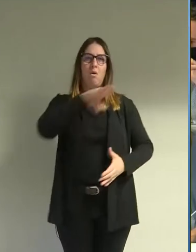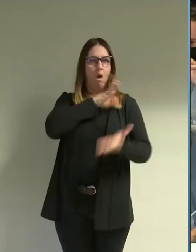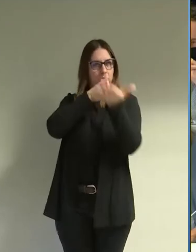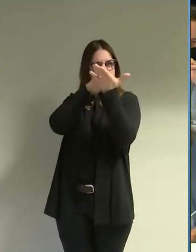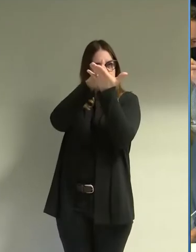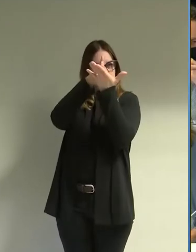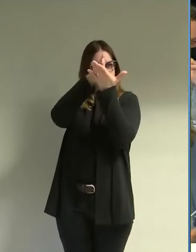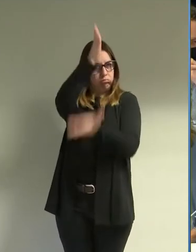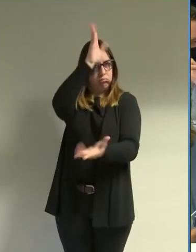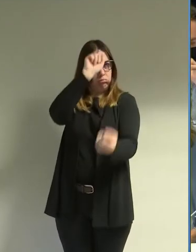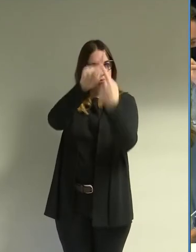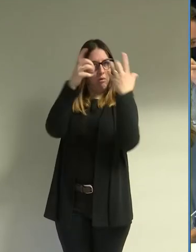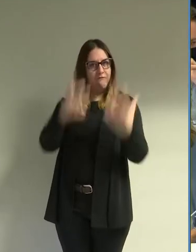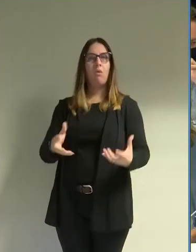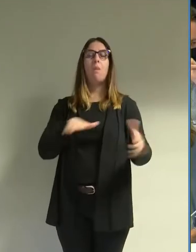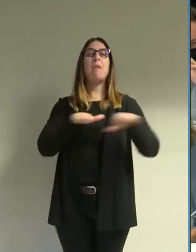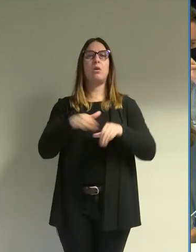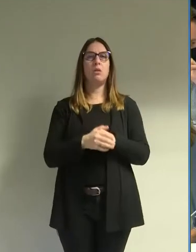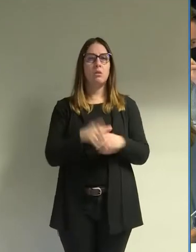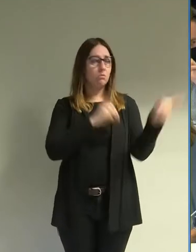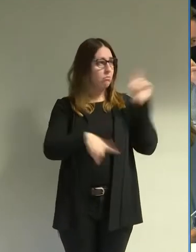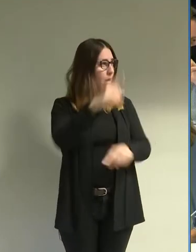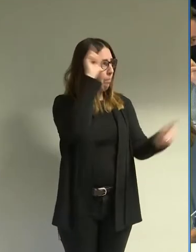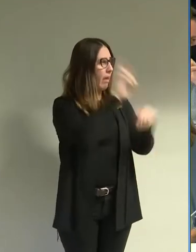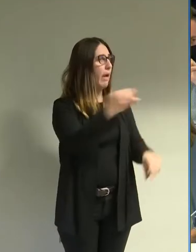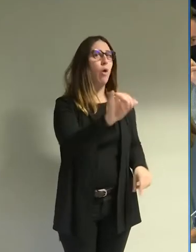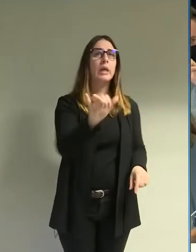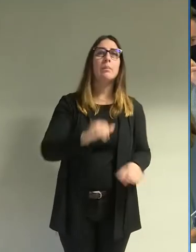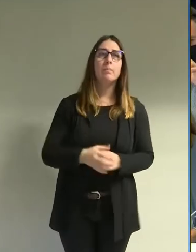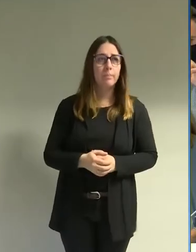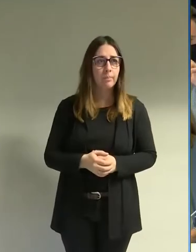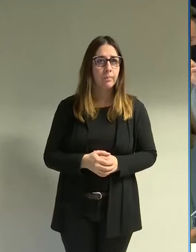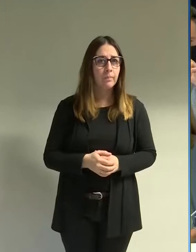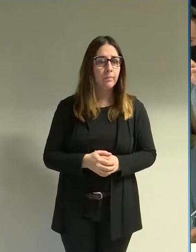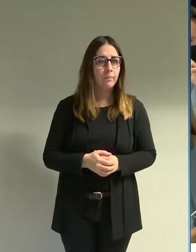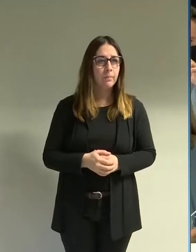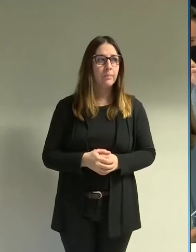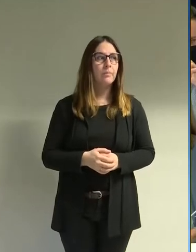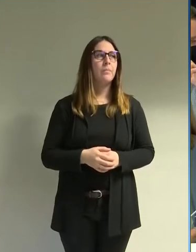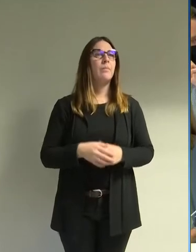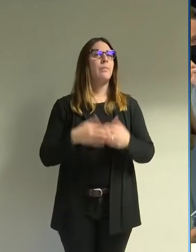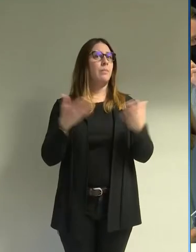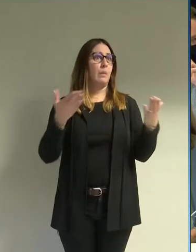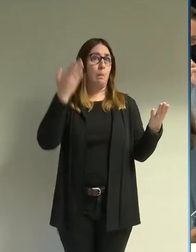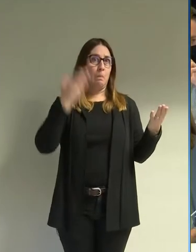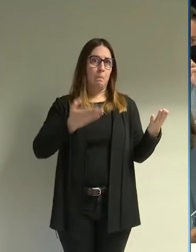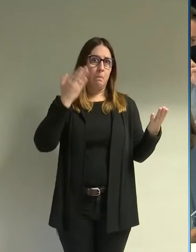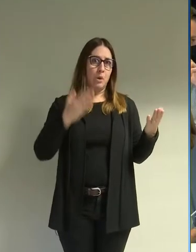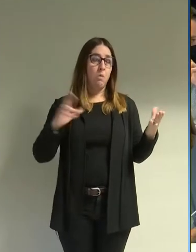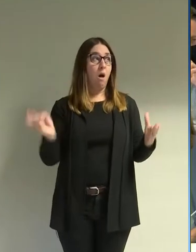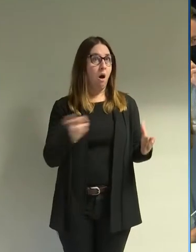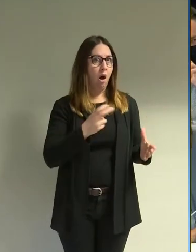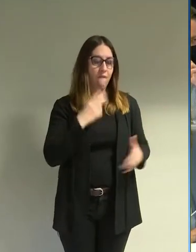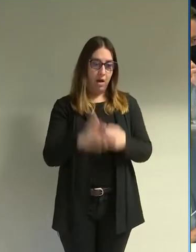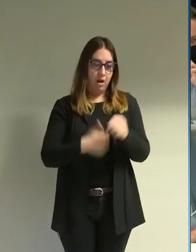méthode qui n'est pas d'accord avec cela il aura donc fallu attendre 2022